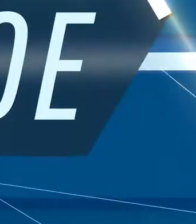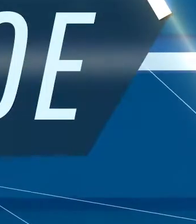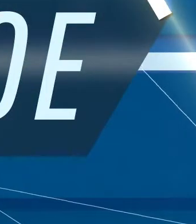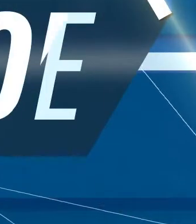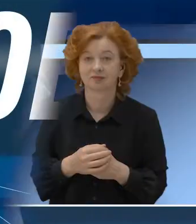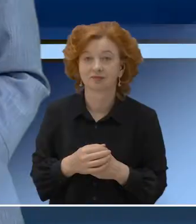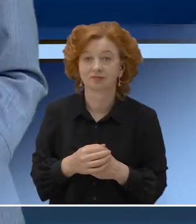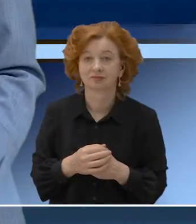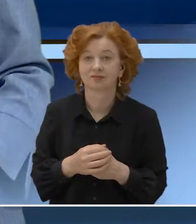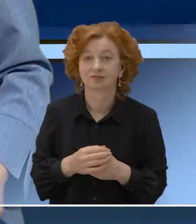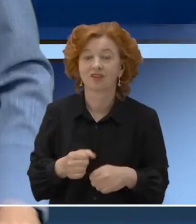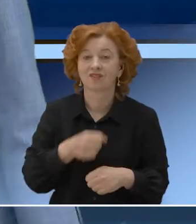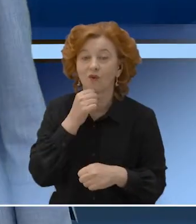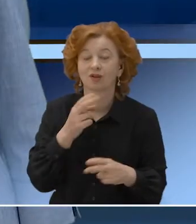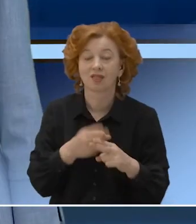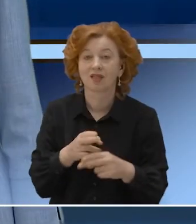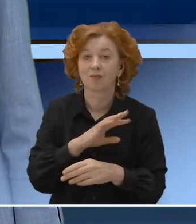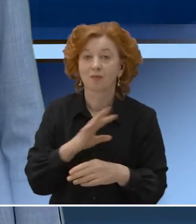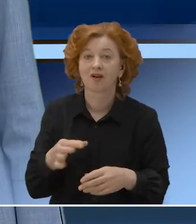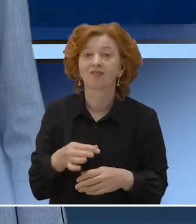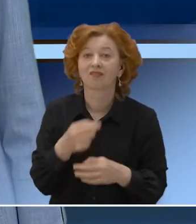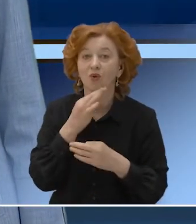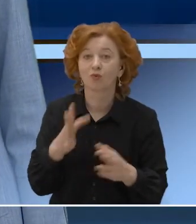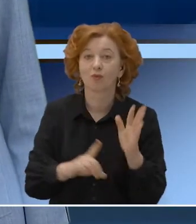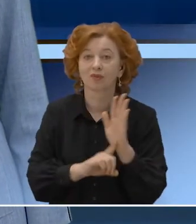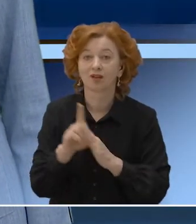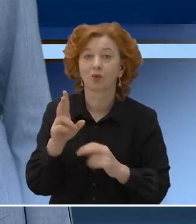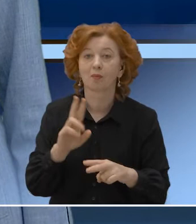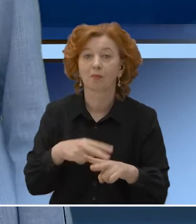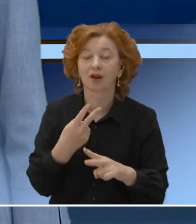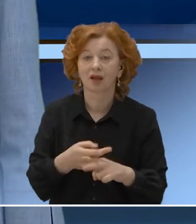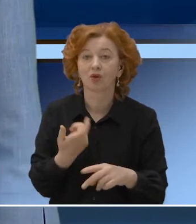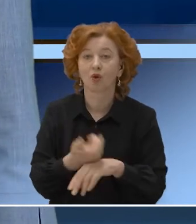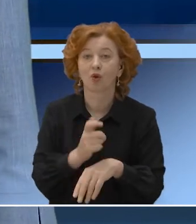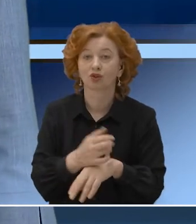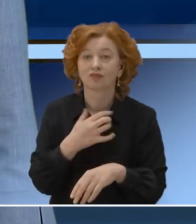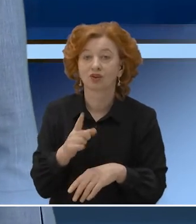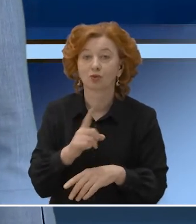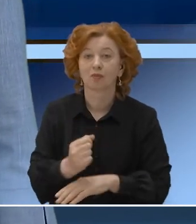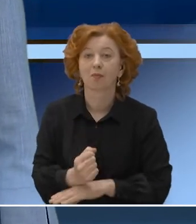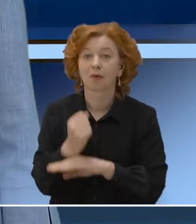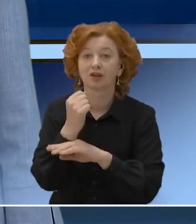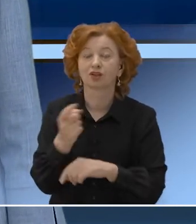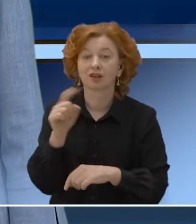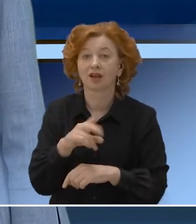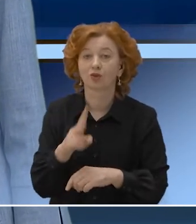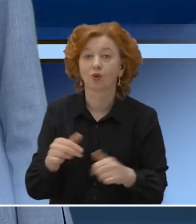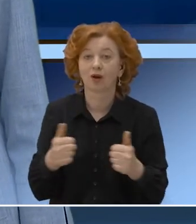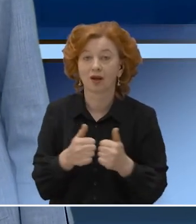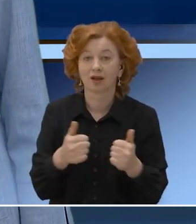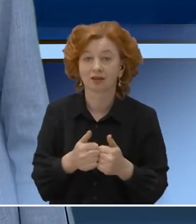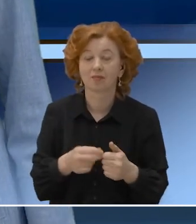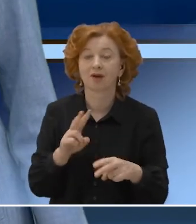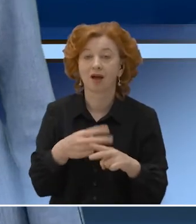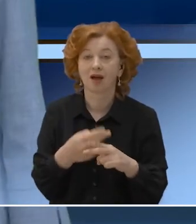местное». Возраст не помеха в любом начинании. Но при этом очень важно, чтобы тебя поддерживали те, кто